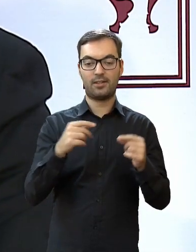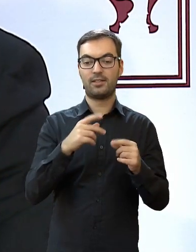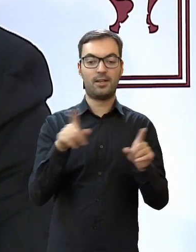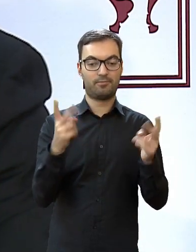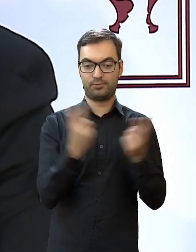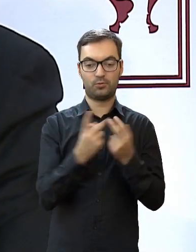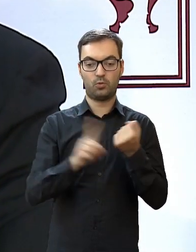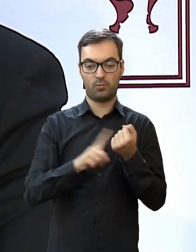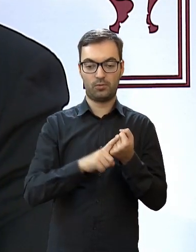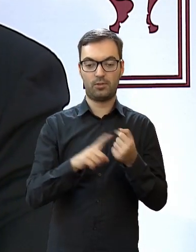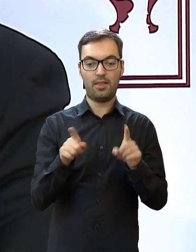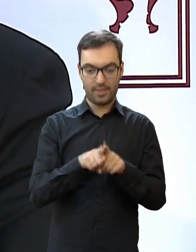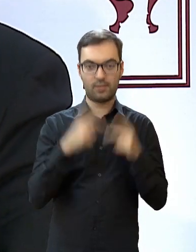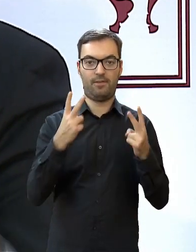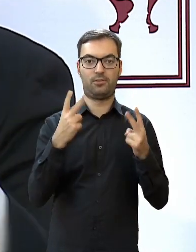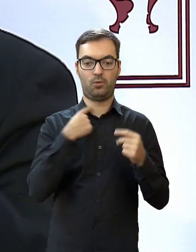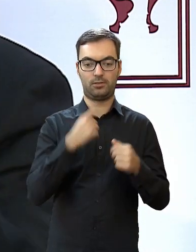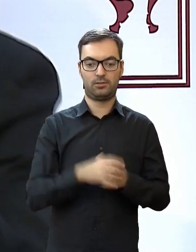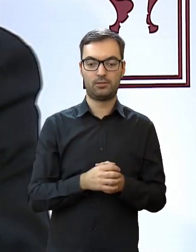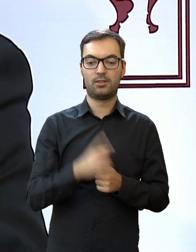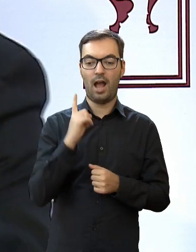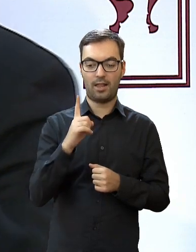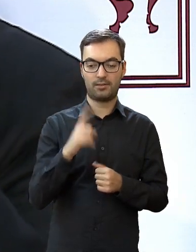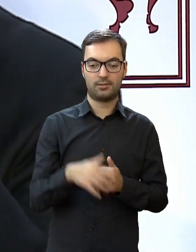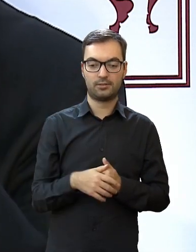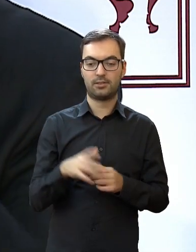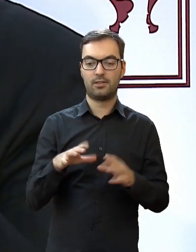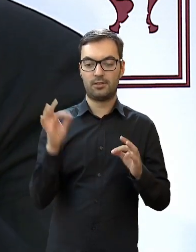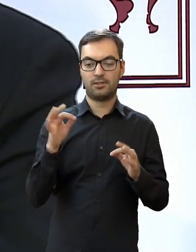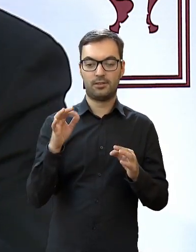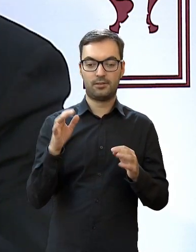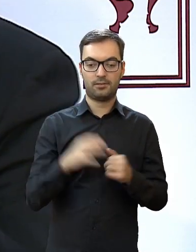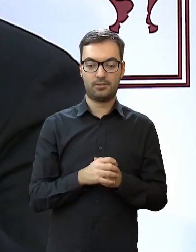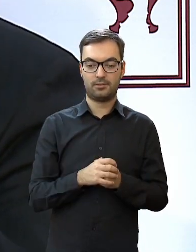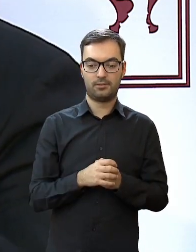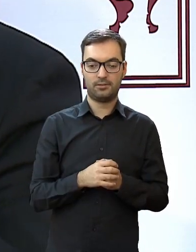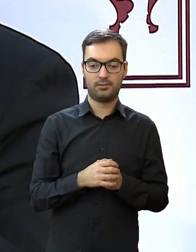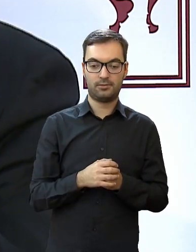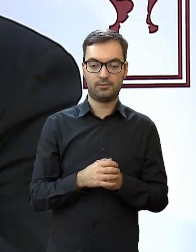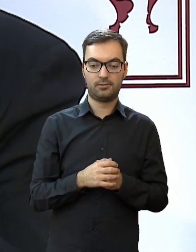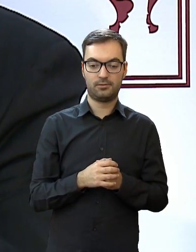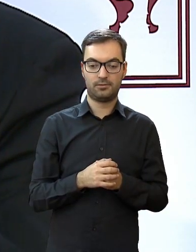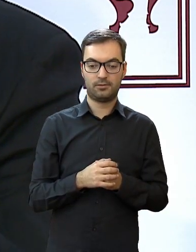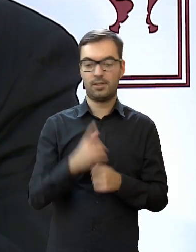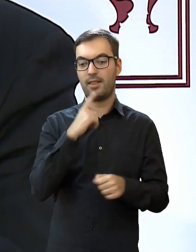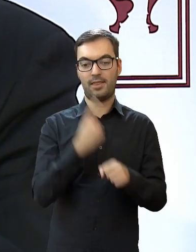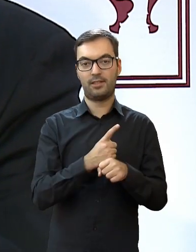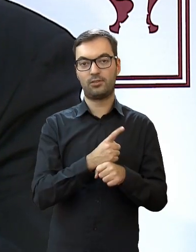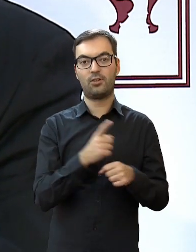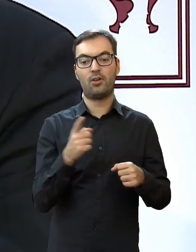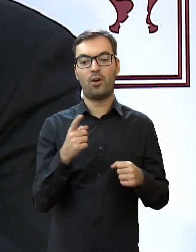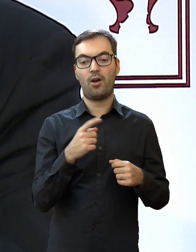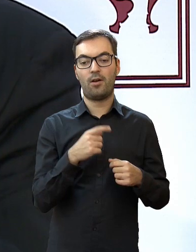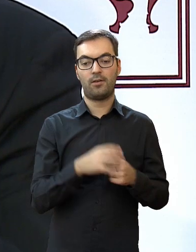identyczny numer, też głos był ważny. Ale wtedy wyborca był zdany wyłącznie na decyzję komitetów